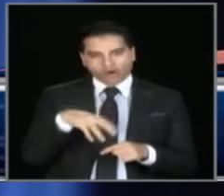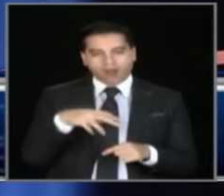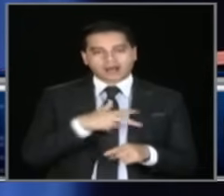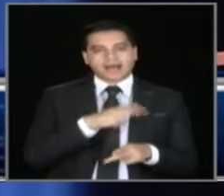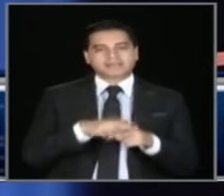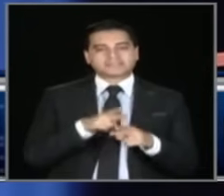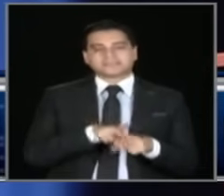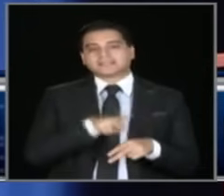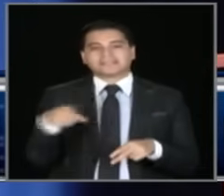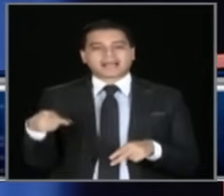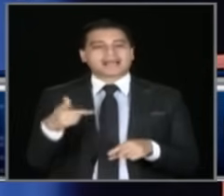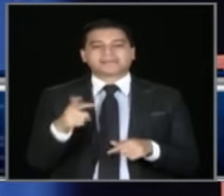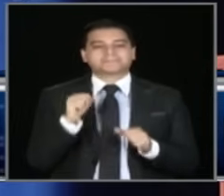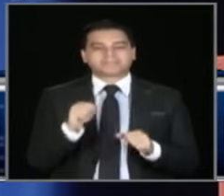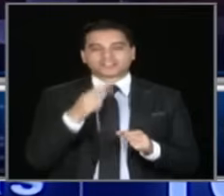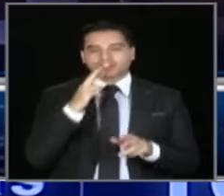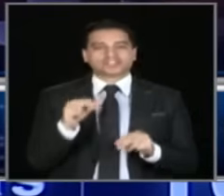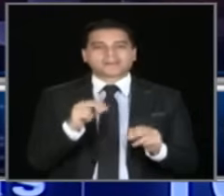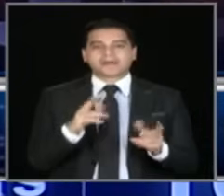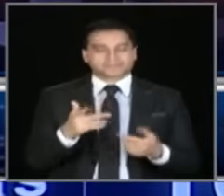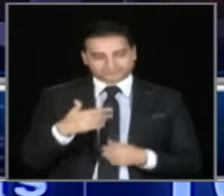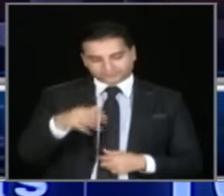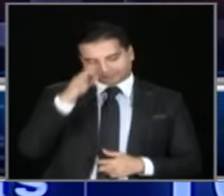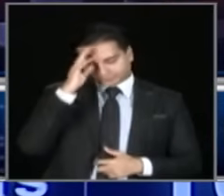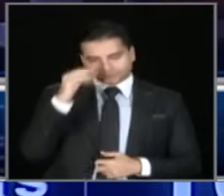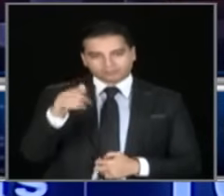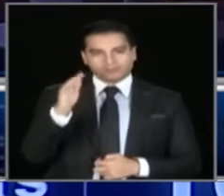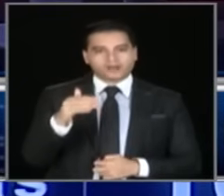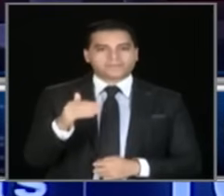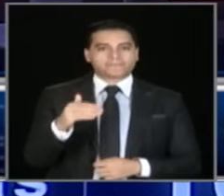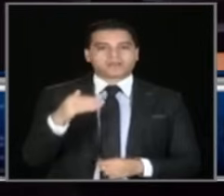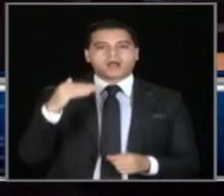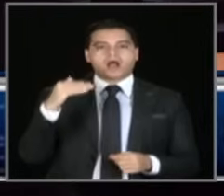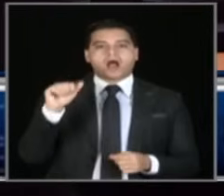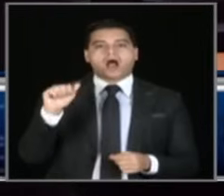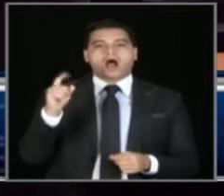الألقاب اللي اتلغت كانت حضرة صاحب الدولة،